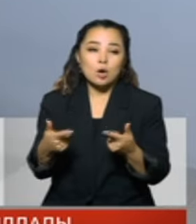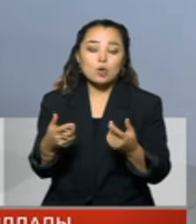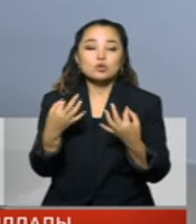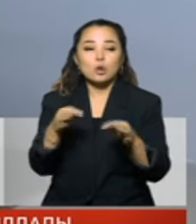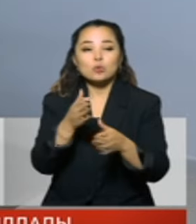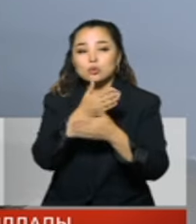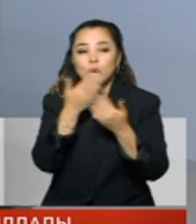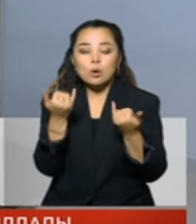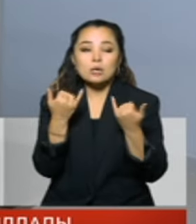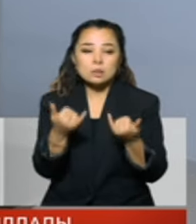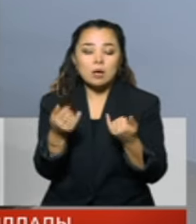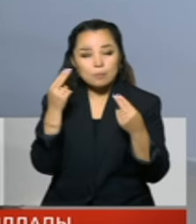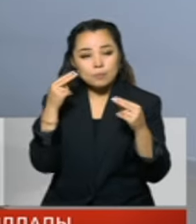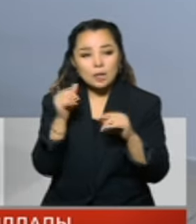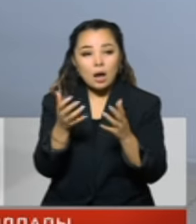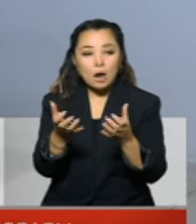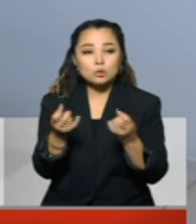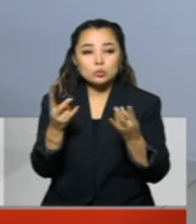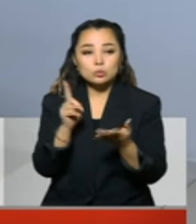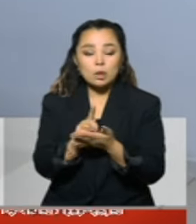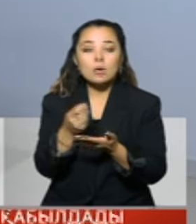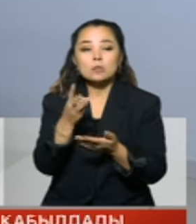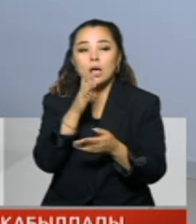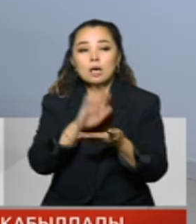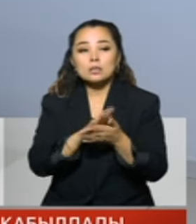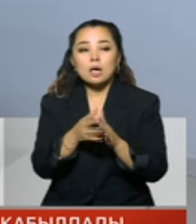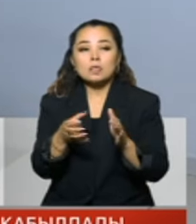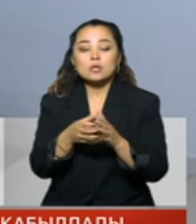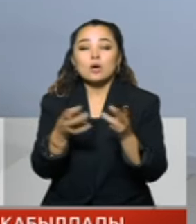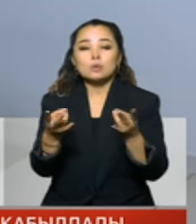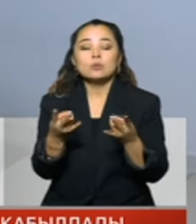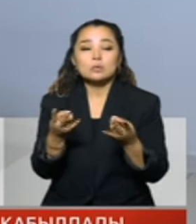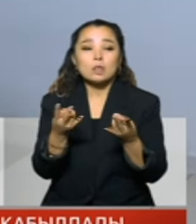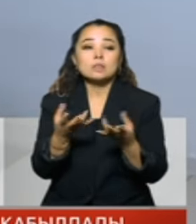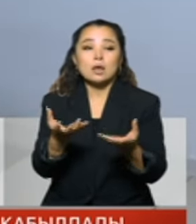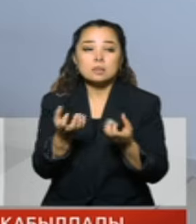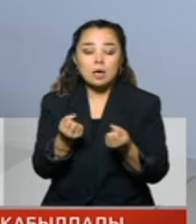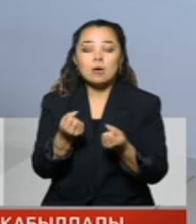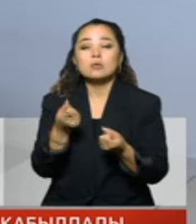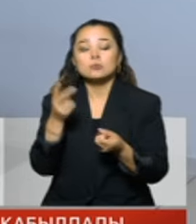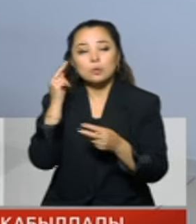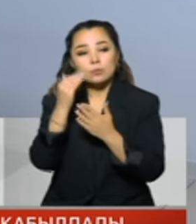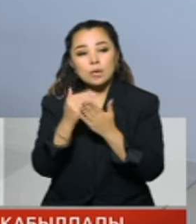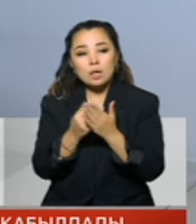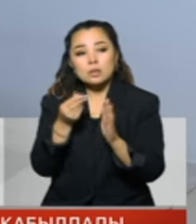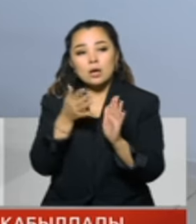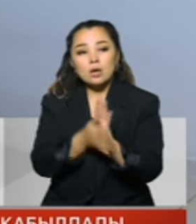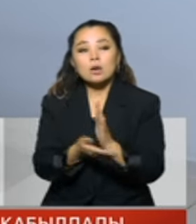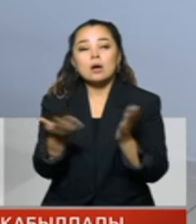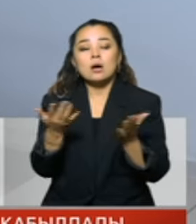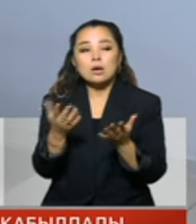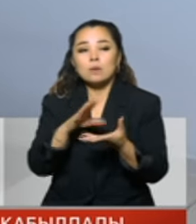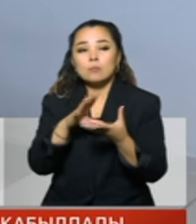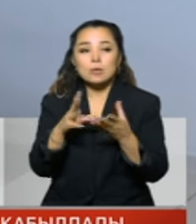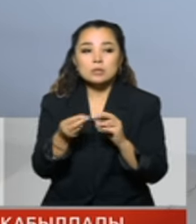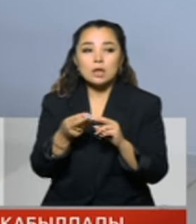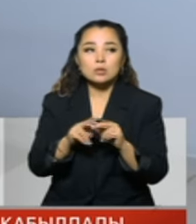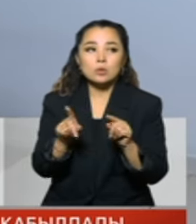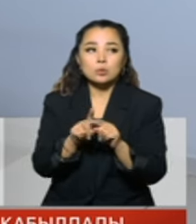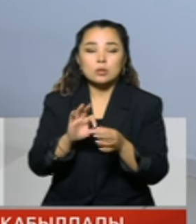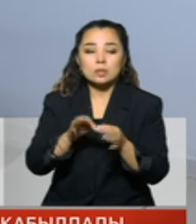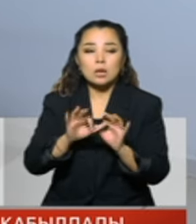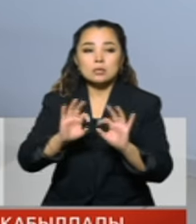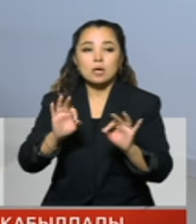жоқ. Жалпы жүргізуші куәлігін алу үшін қанша уақыт керек? Оқу бағдарламасына қанша қаражат жұмсайсыз? Дәл қазір бүге-шігесіне